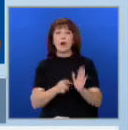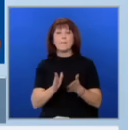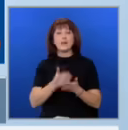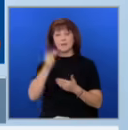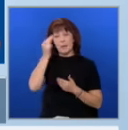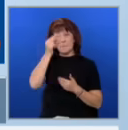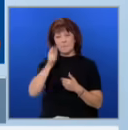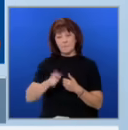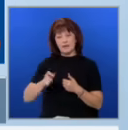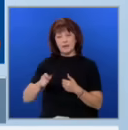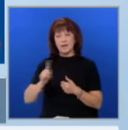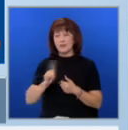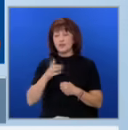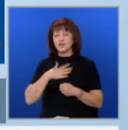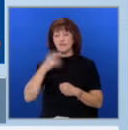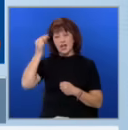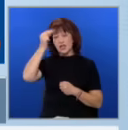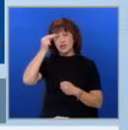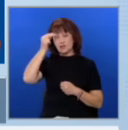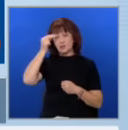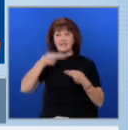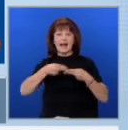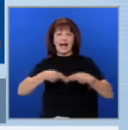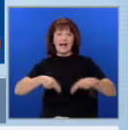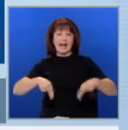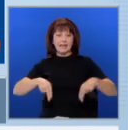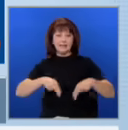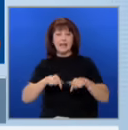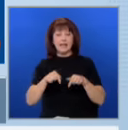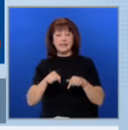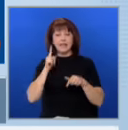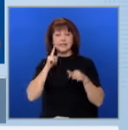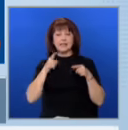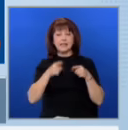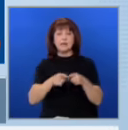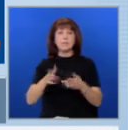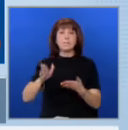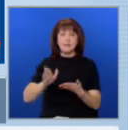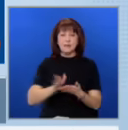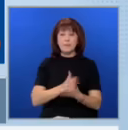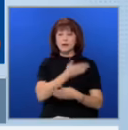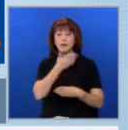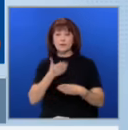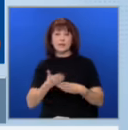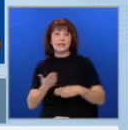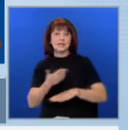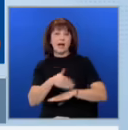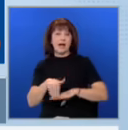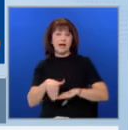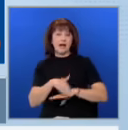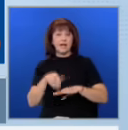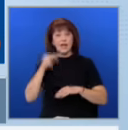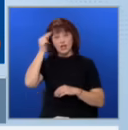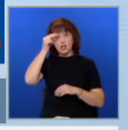българите не може да има изкуствено определена граница. Днес се стремим към премахването на последната граница,